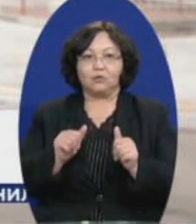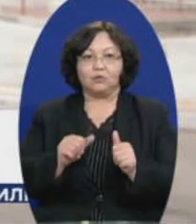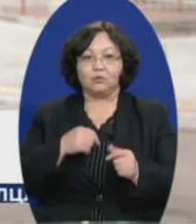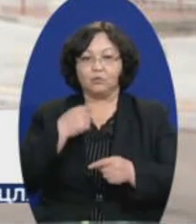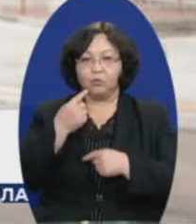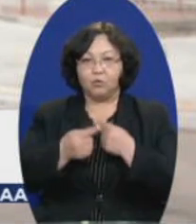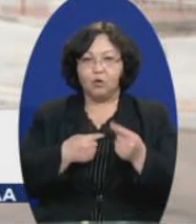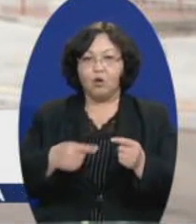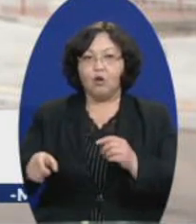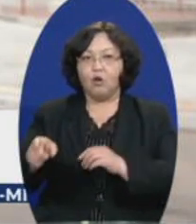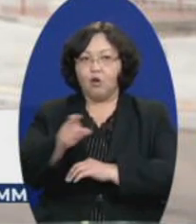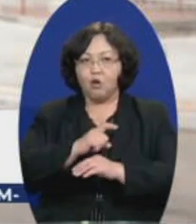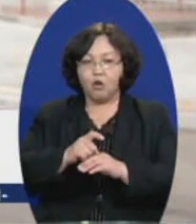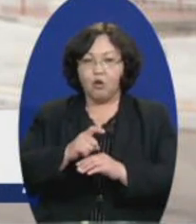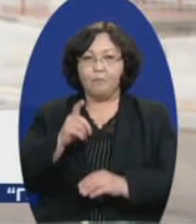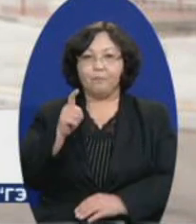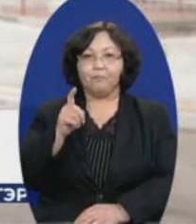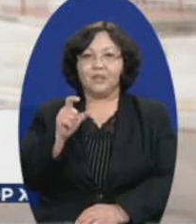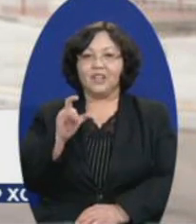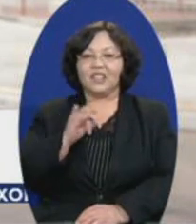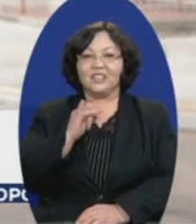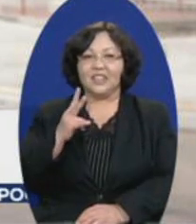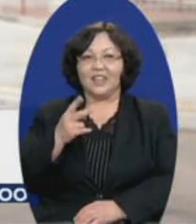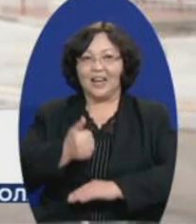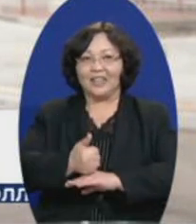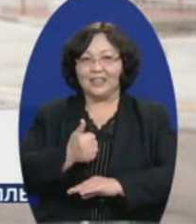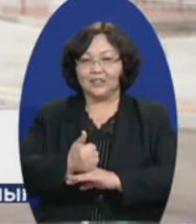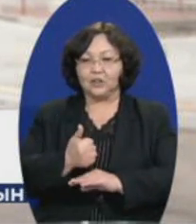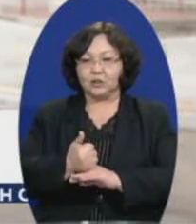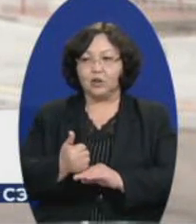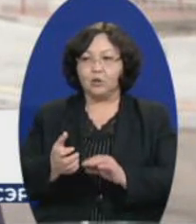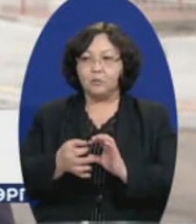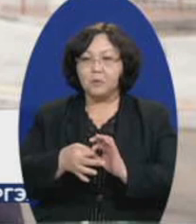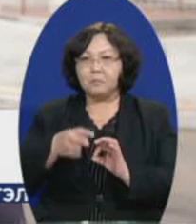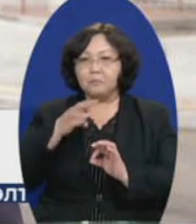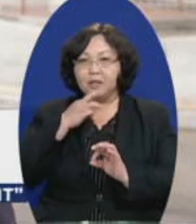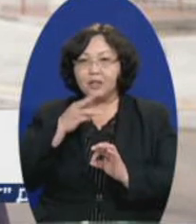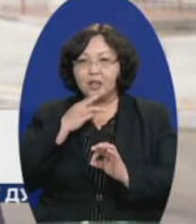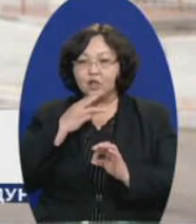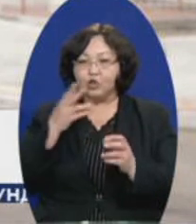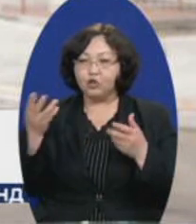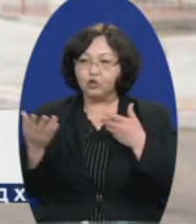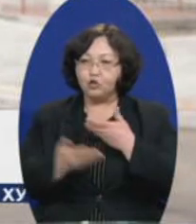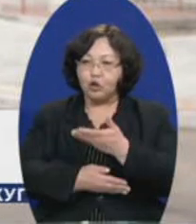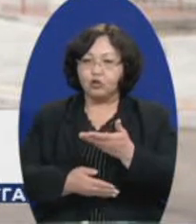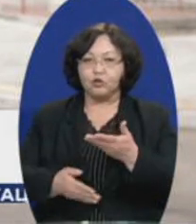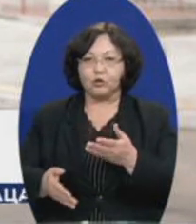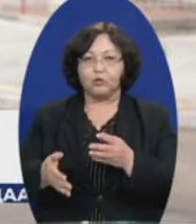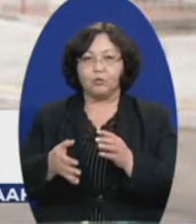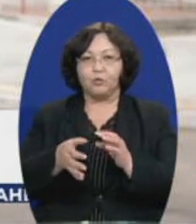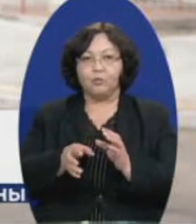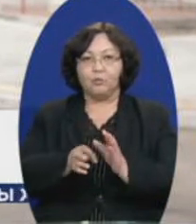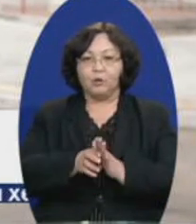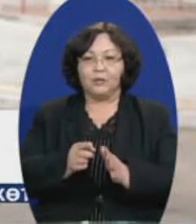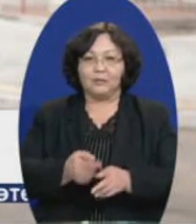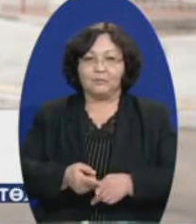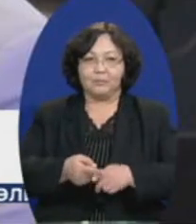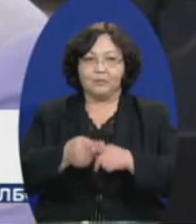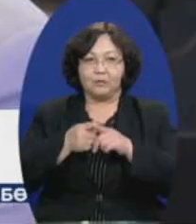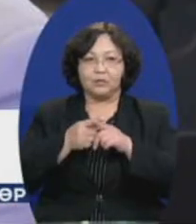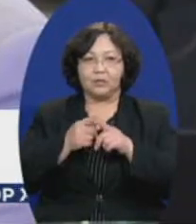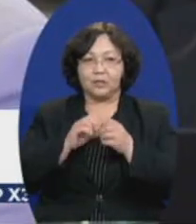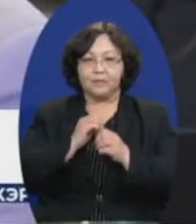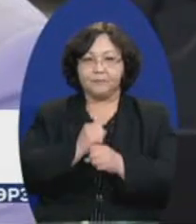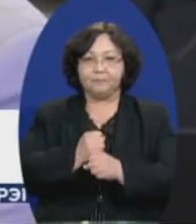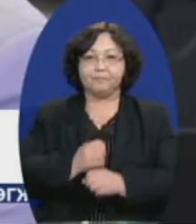за хороод болон хэсгийн ахлагч нартай холбоотой мэдээлэл солилцох урсгалыг хэрхэн нэмэгдүүлэх үгээд юм цогц арга хэмжээнүүд бол одоо хийгднэ гэж ойлгож бас болно.